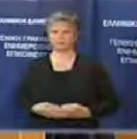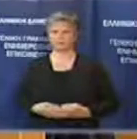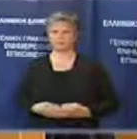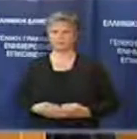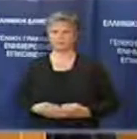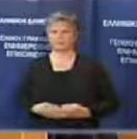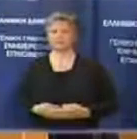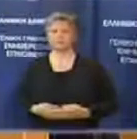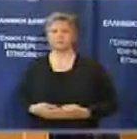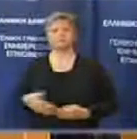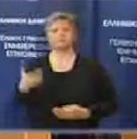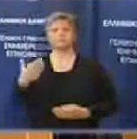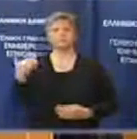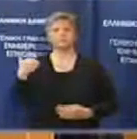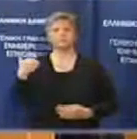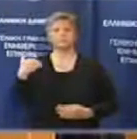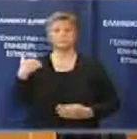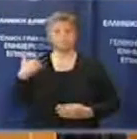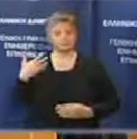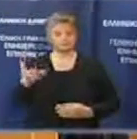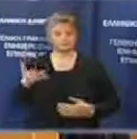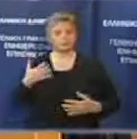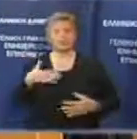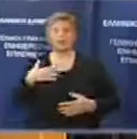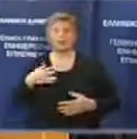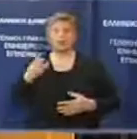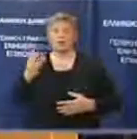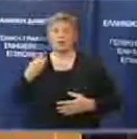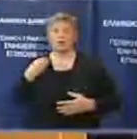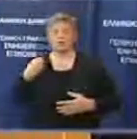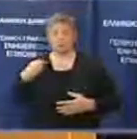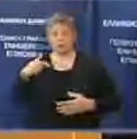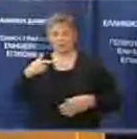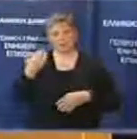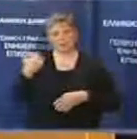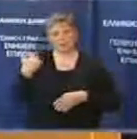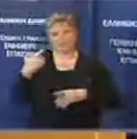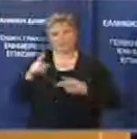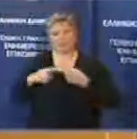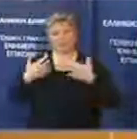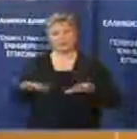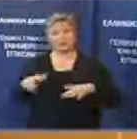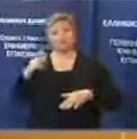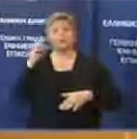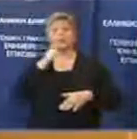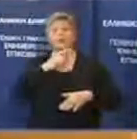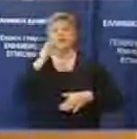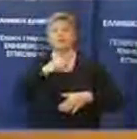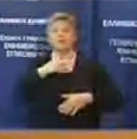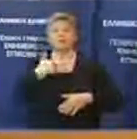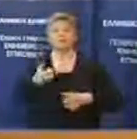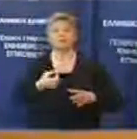Γιώργος Κολοβάτσης από το ΣΤΑΡ. Θα ήθελα να σας ρωτήσω αν υπάρχει, αν συζητήθηκε μεταξύ του κυρίου Καμένου και του Πρωθυπουργού το θέμα του κυρίου Ξηδάκη, ο οποίος πριν